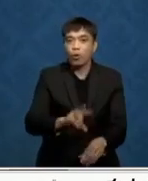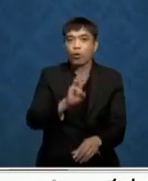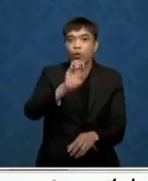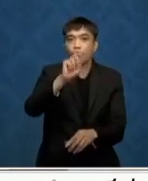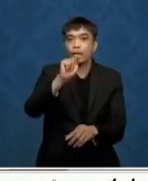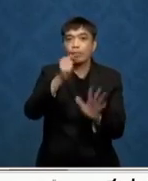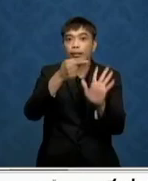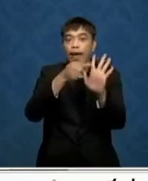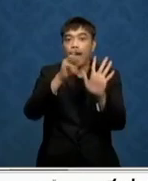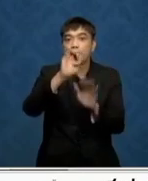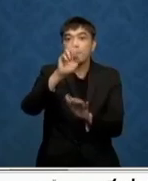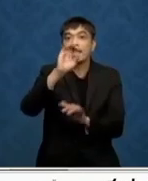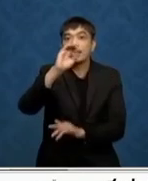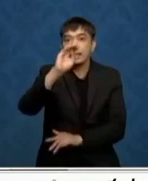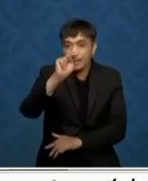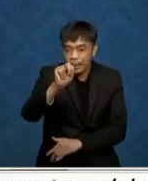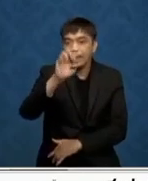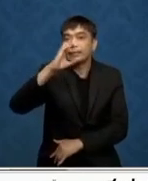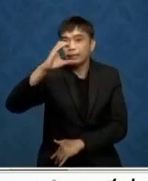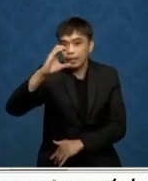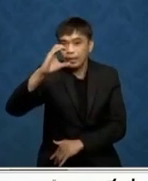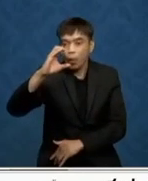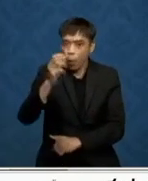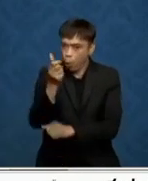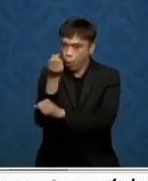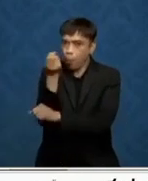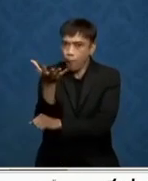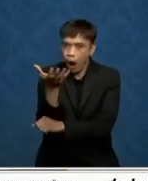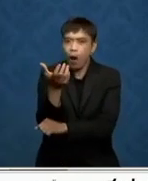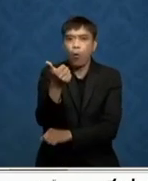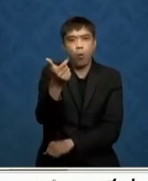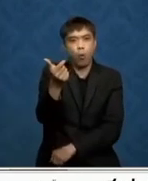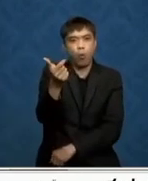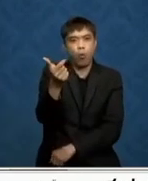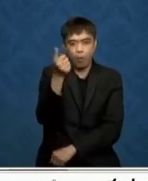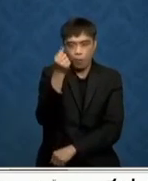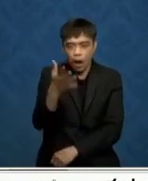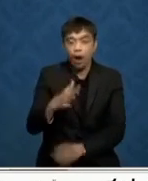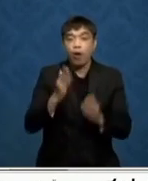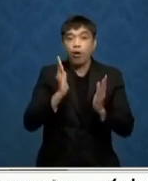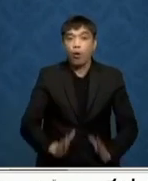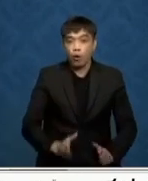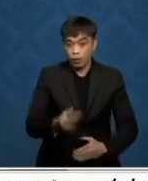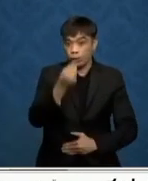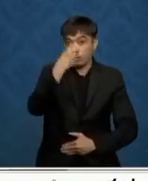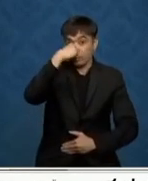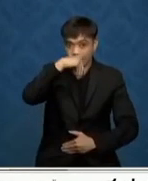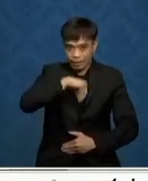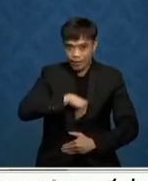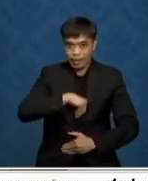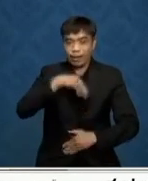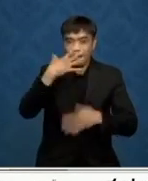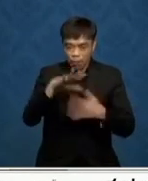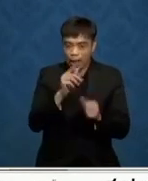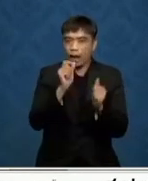ค่ะซึ่งเป็นเอ่อเป็นจำนวนวิตามินซีที่มนุษย์เราควรจะได้รับและเป็นการแนะนำจาก